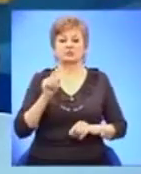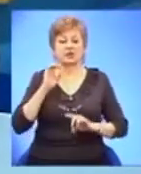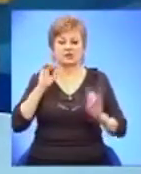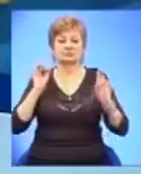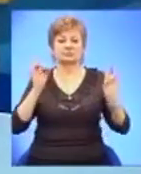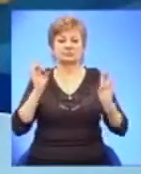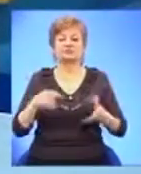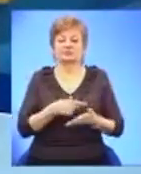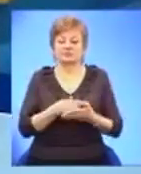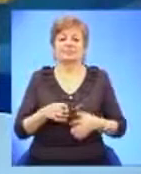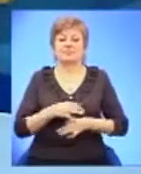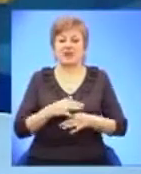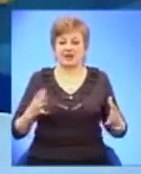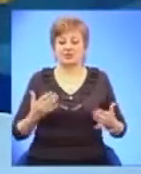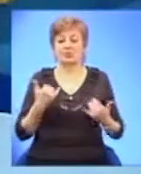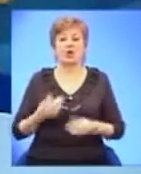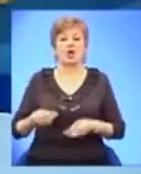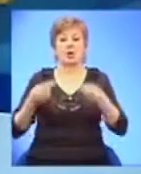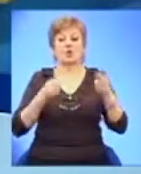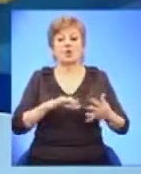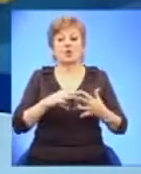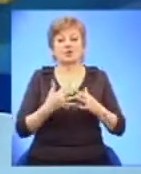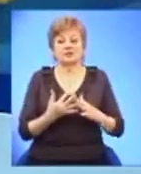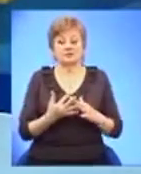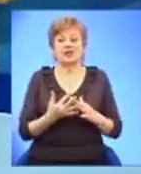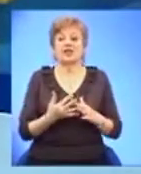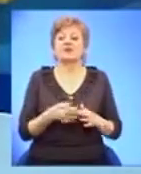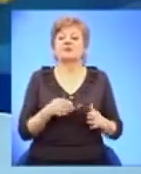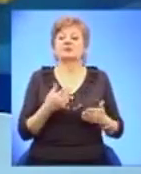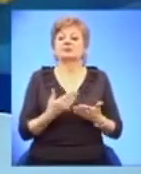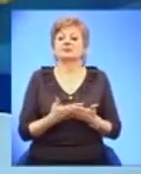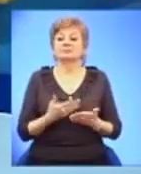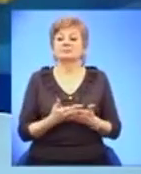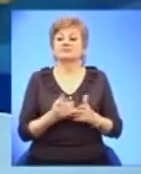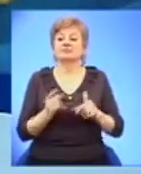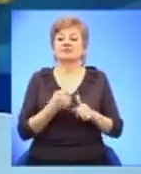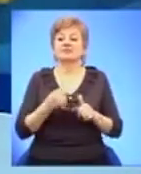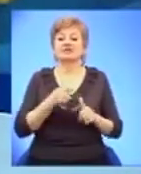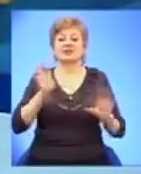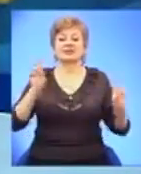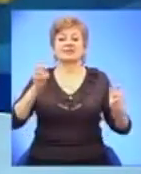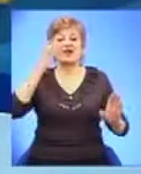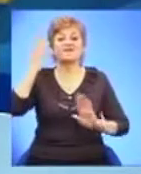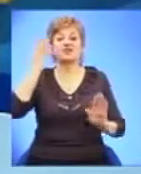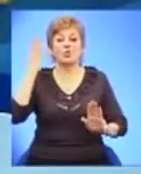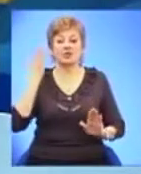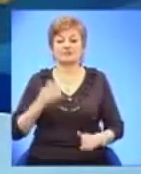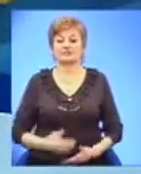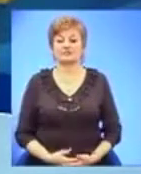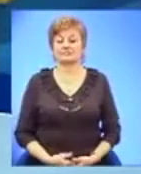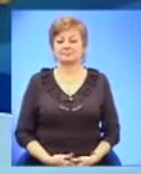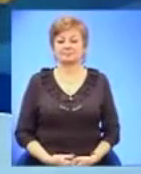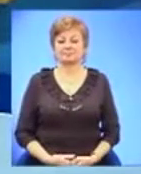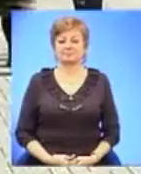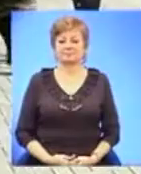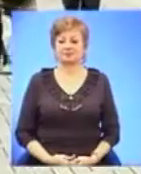найгучніше і святкують. Наша знімальна група виїхала до селища міського типу з промовистою назвою «Веселе». Подробиці дивіться в наступному